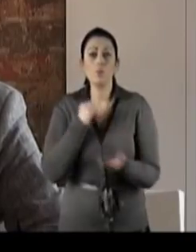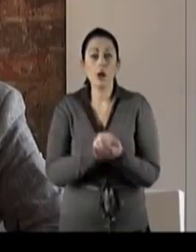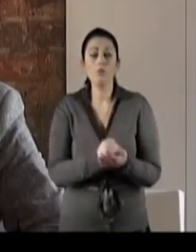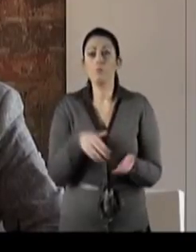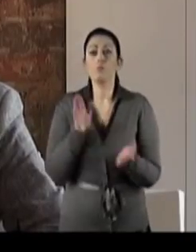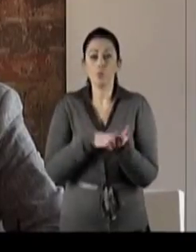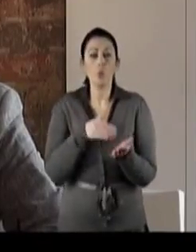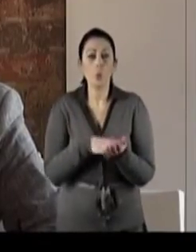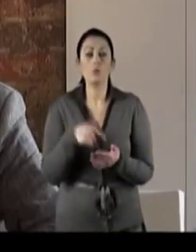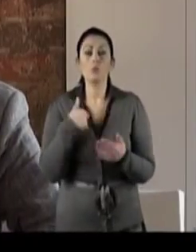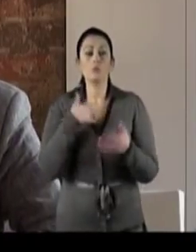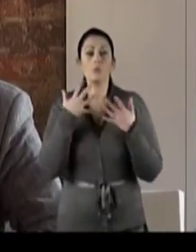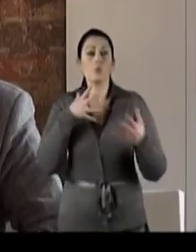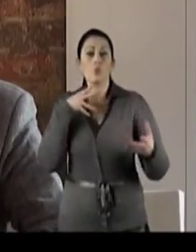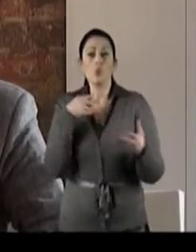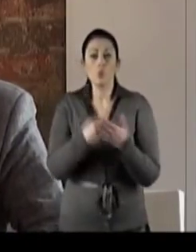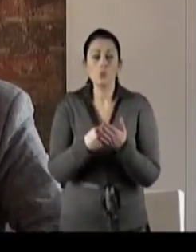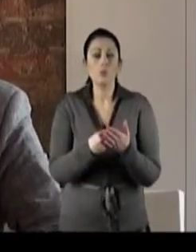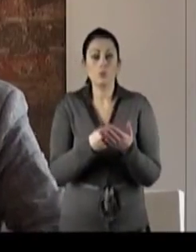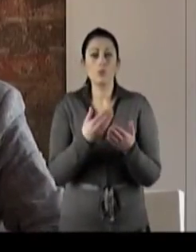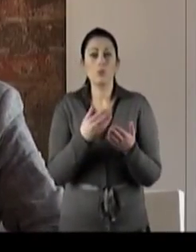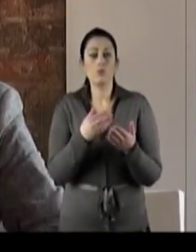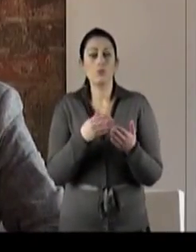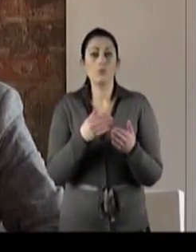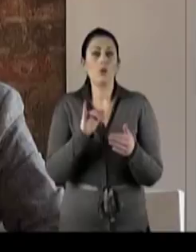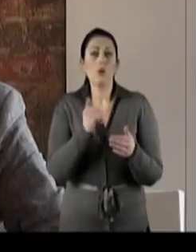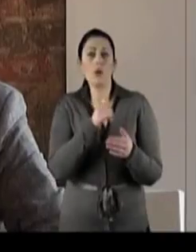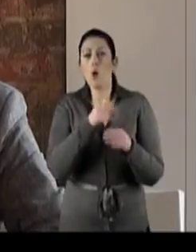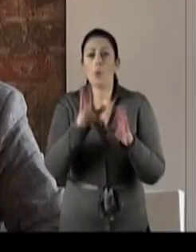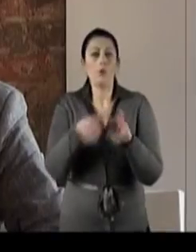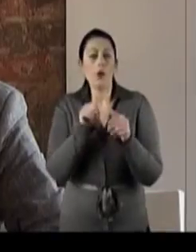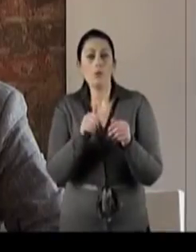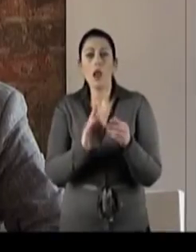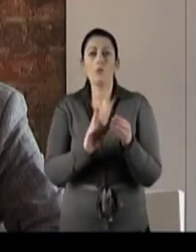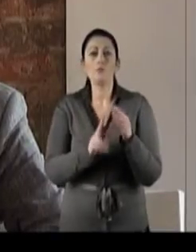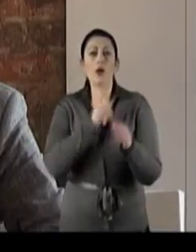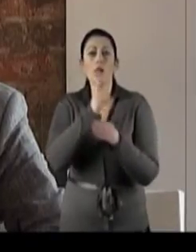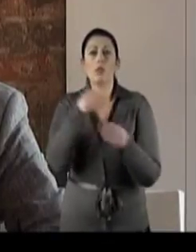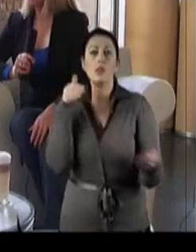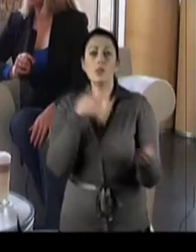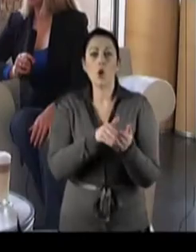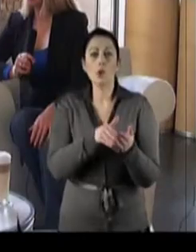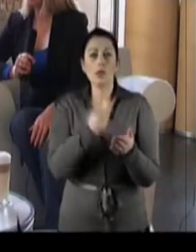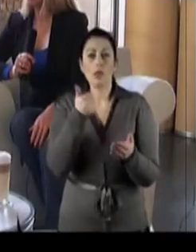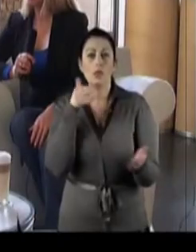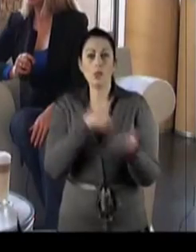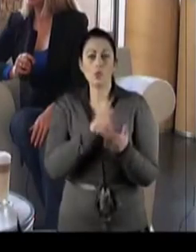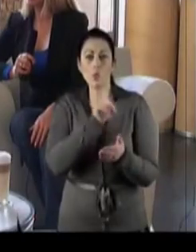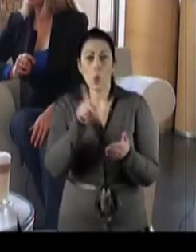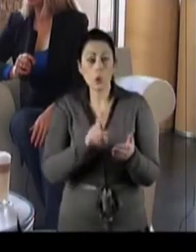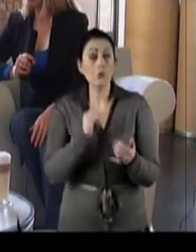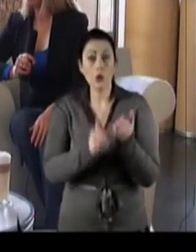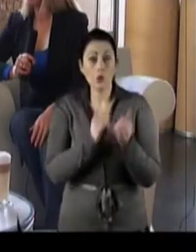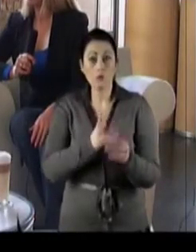sytuacji, w której nabywamy jakąś określoną rzecz, jej wartość jednostkowa przekracza 1000 zł. Przekraczamy 1000